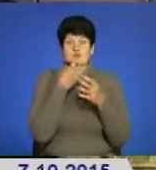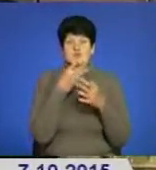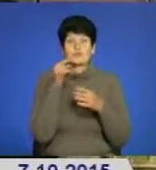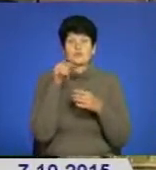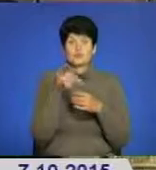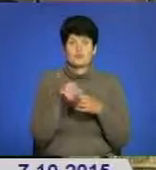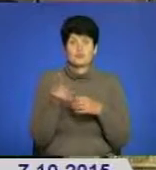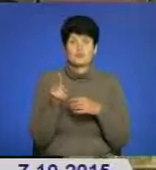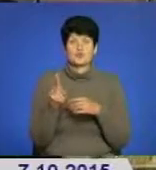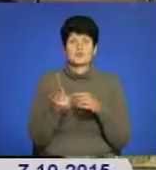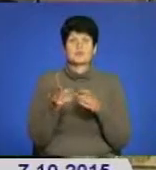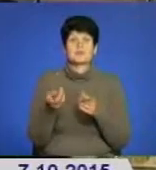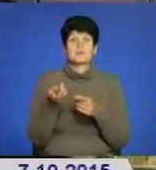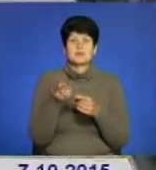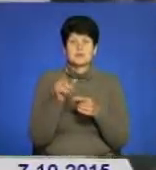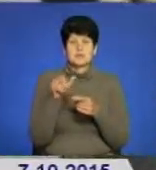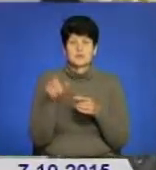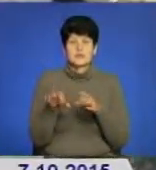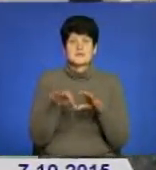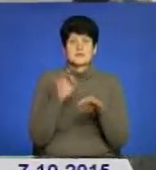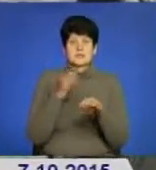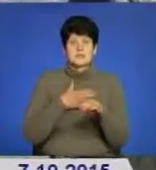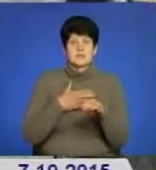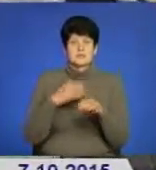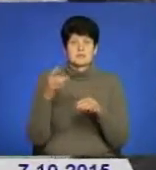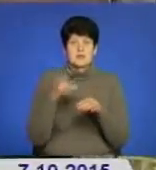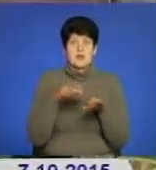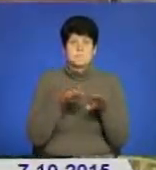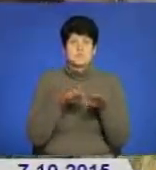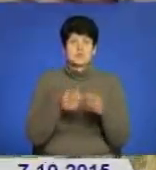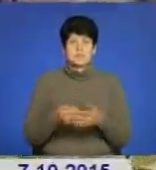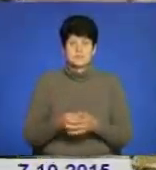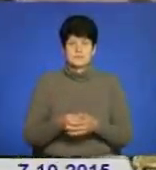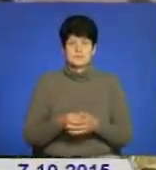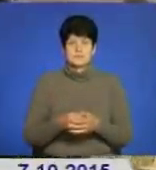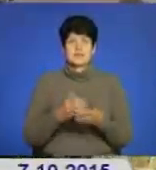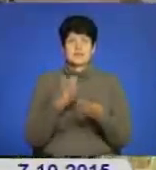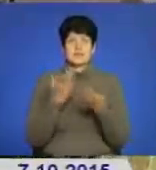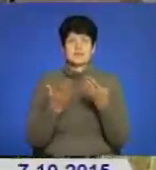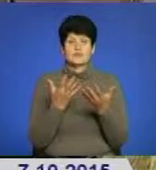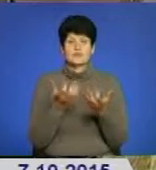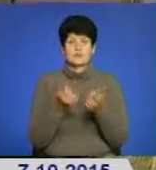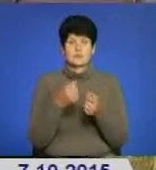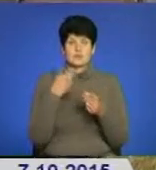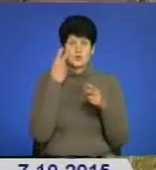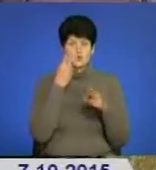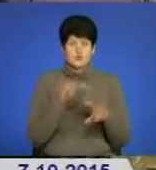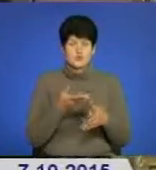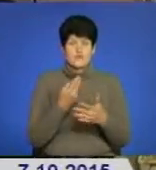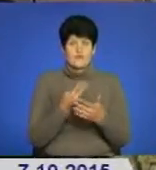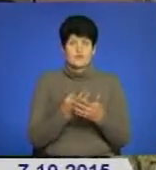що прийшли люди, підібрали нам розміри і пошили. Якщо брати по зовнішньому вигляду, то